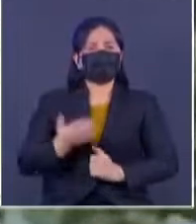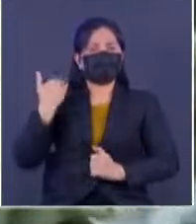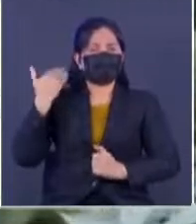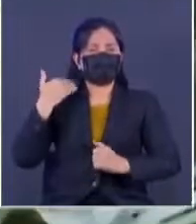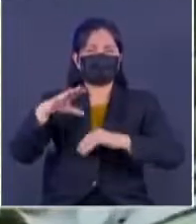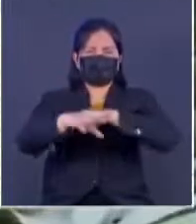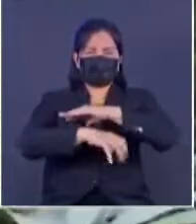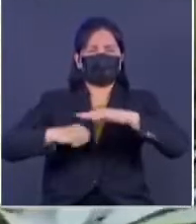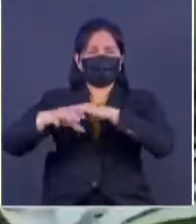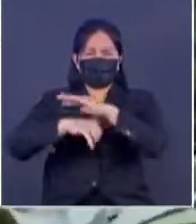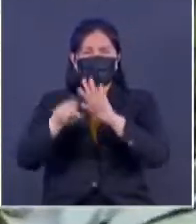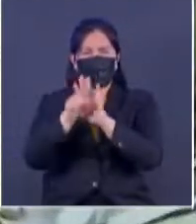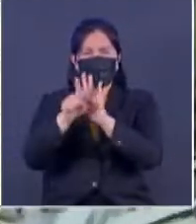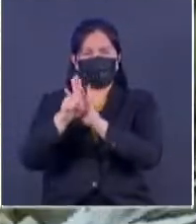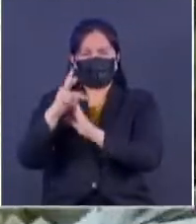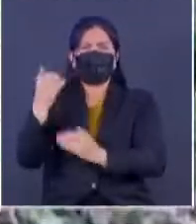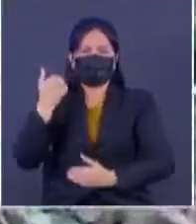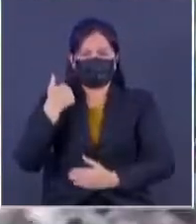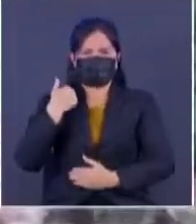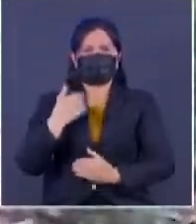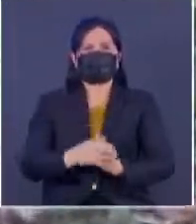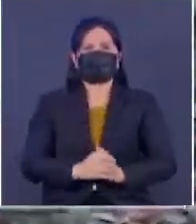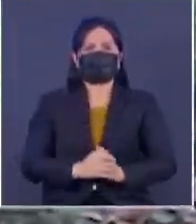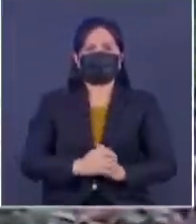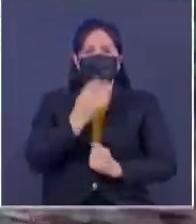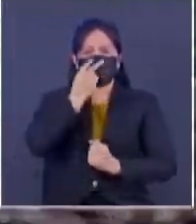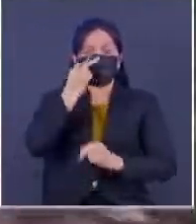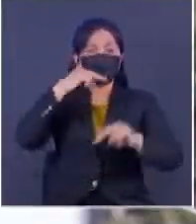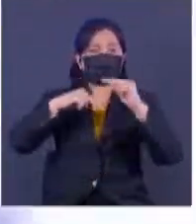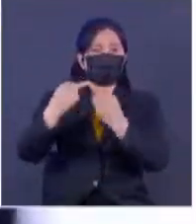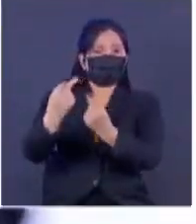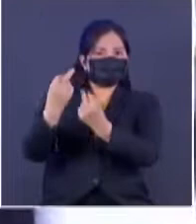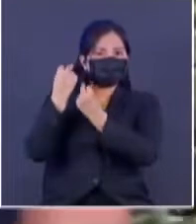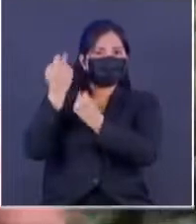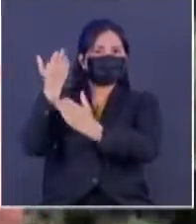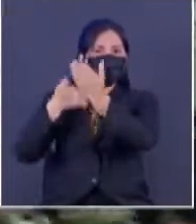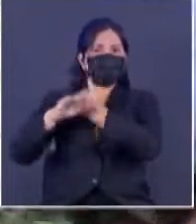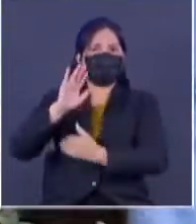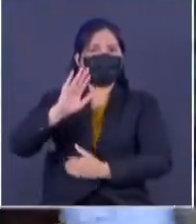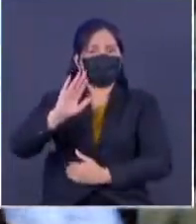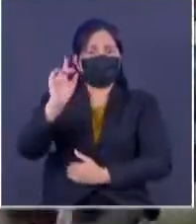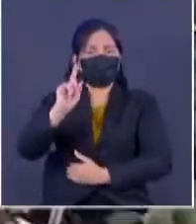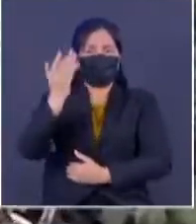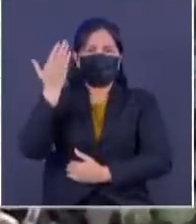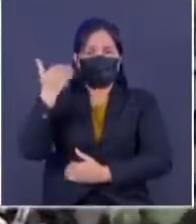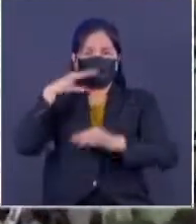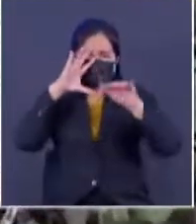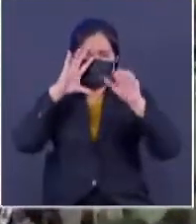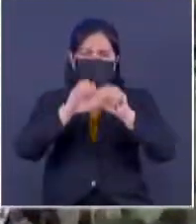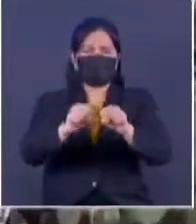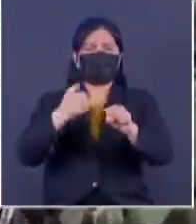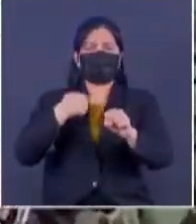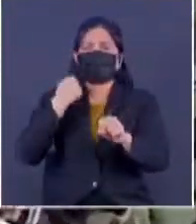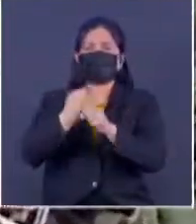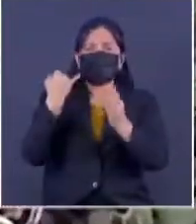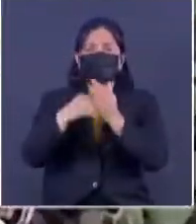ต์แบบนี้มาหลายครั้งแล้วด้วยฮะทีนี้เช็คประวัติไปเนี่ยโอ้โหเคยถูกจับกุมมาก่อนหน้านี้ใน